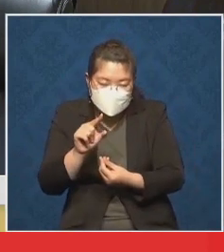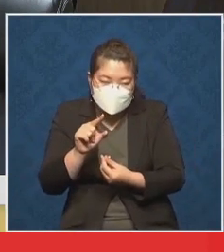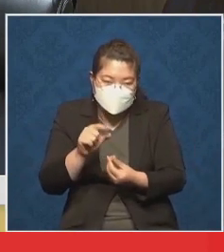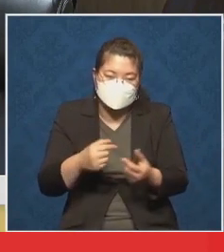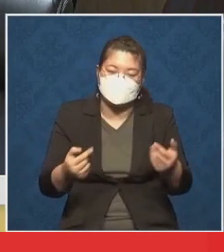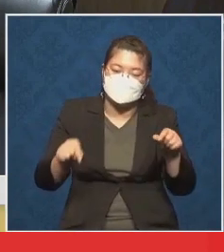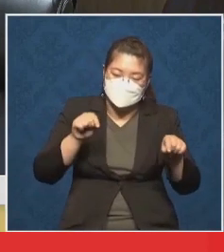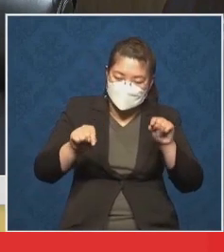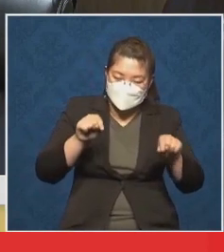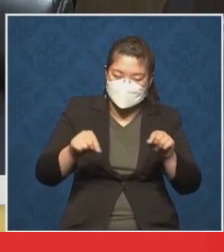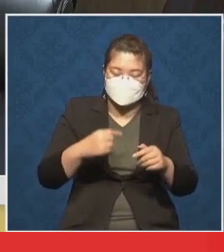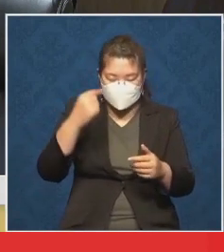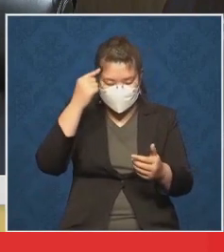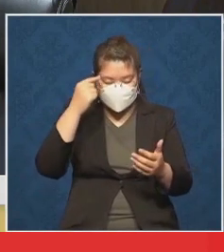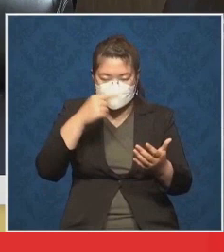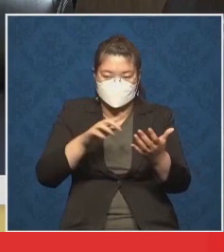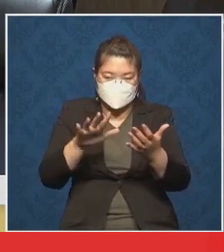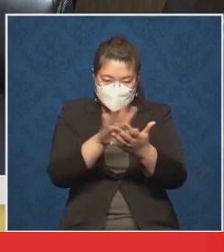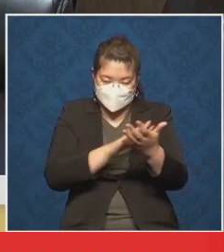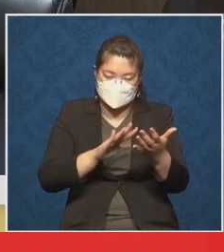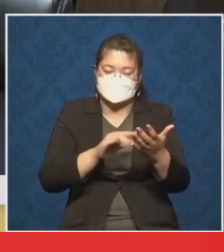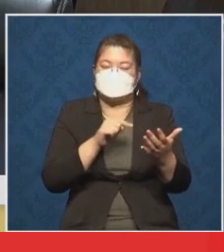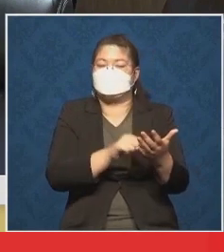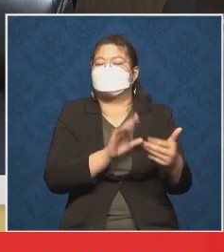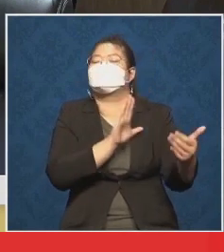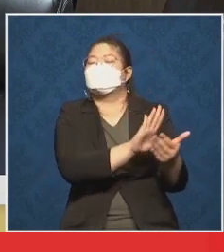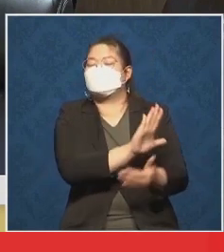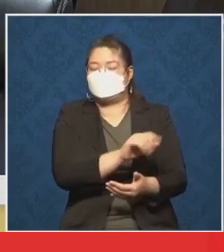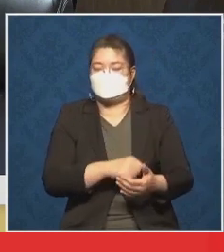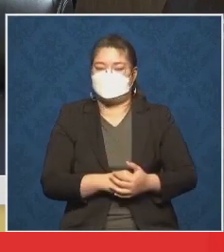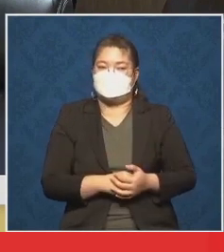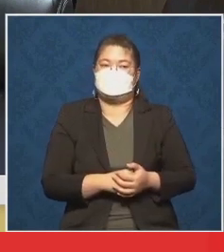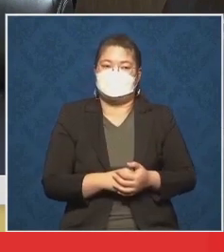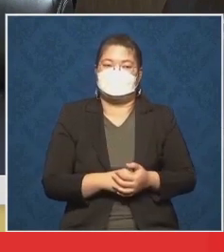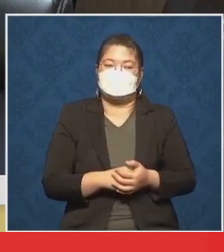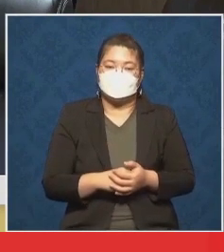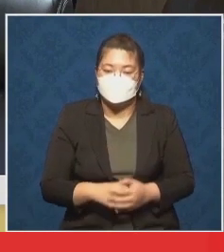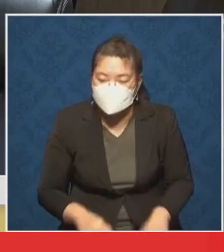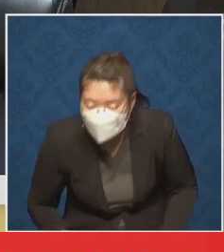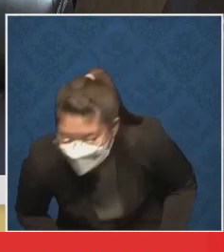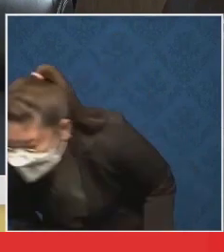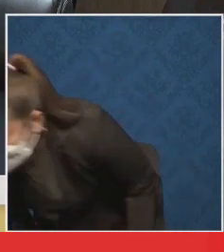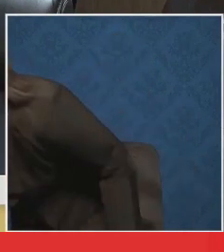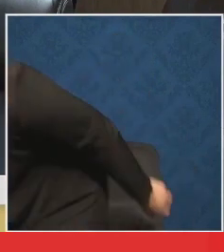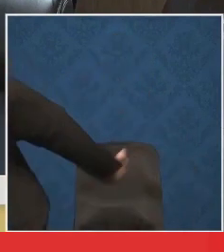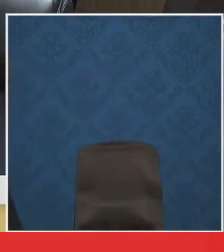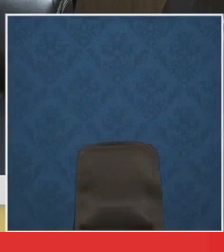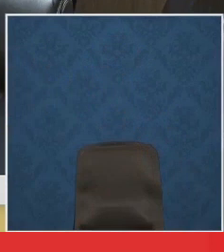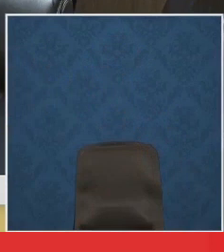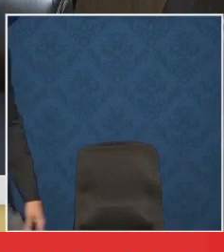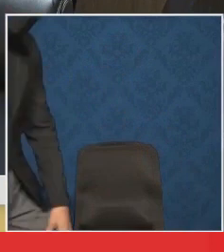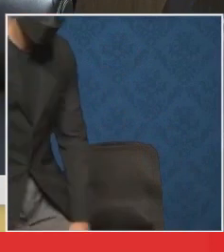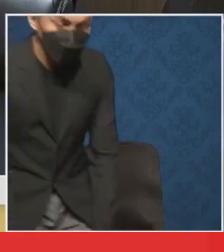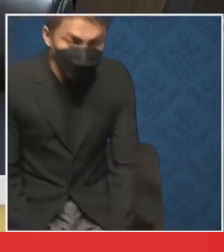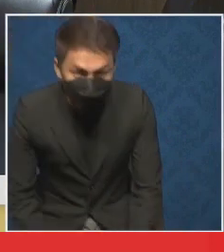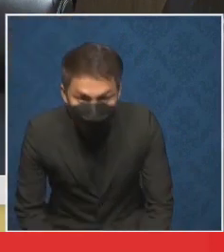รูปแบบของประเทศไทยผมคิดว่าก็เป็นเอกลักษณ์ของประเทศไทยนะครับที่ผมอยู่ในการเมืองมานานเนี่ยสุดท้ายเนี่ยมันก็เป็นรู